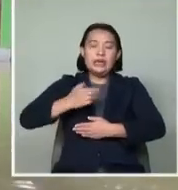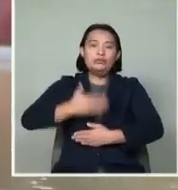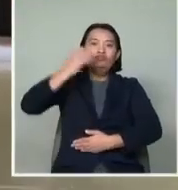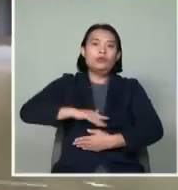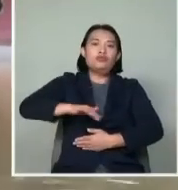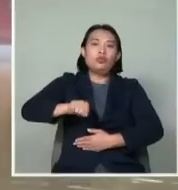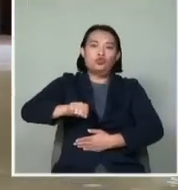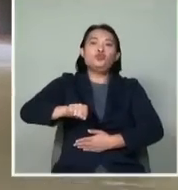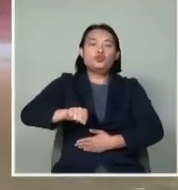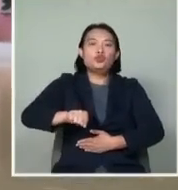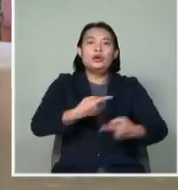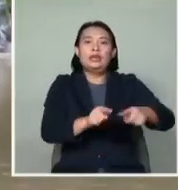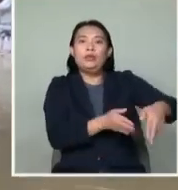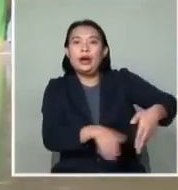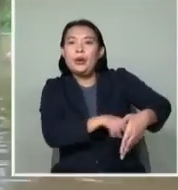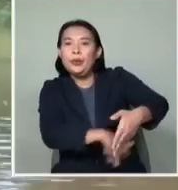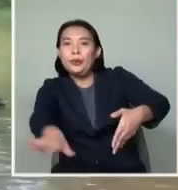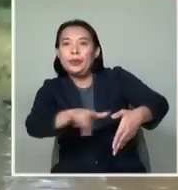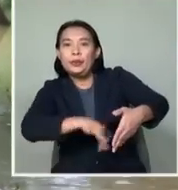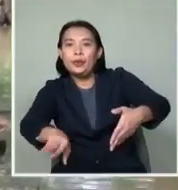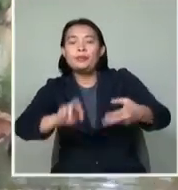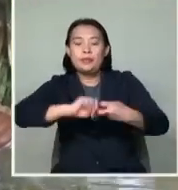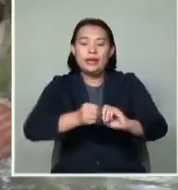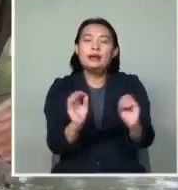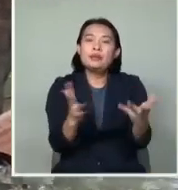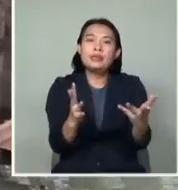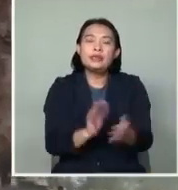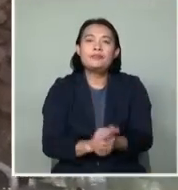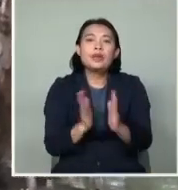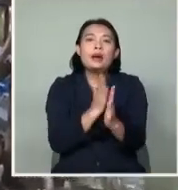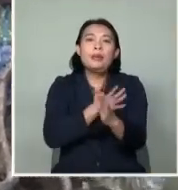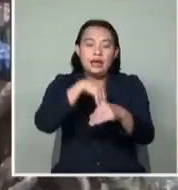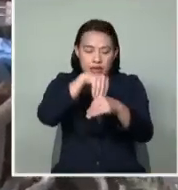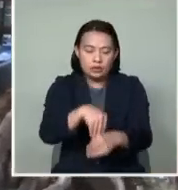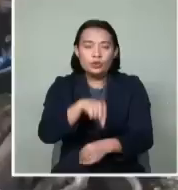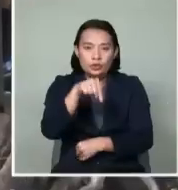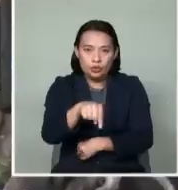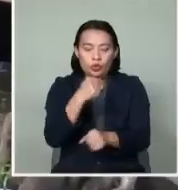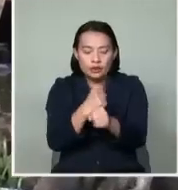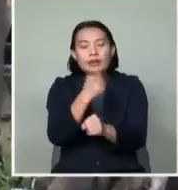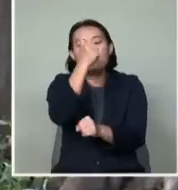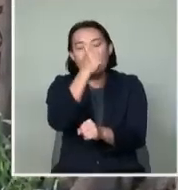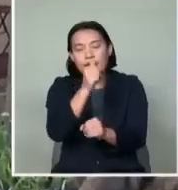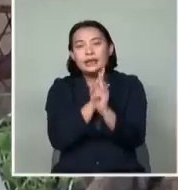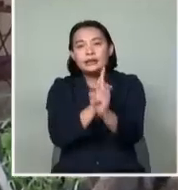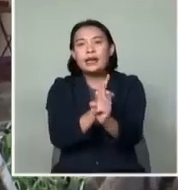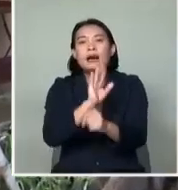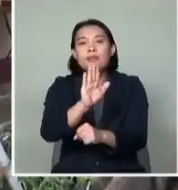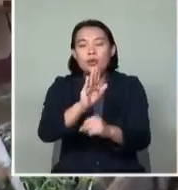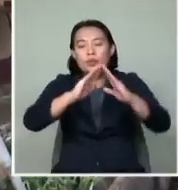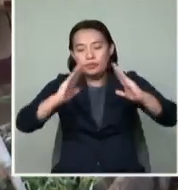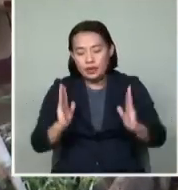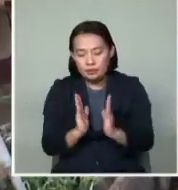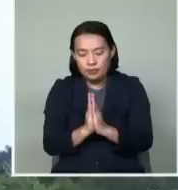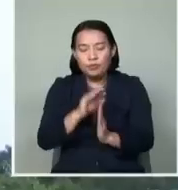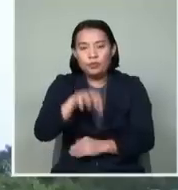ายน้ำออกมาต่อเนื่องก็ไม่ส่งผลกระทบมากนักพระยังคงสามารถทำกิจของสงฆ์ได้ตามปกติพร้อมกับ